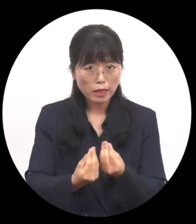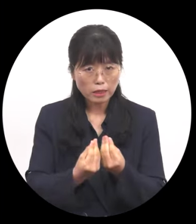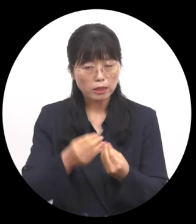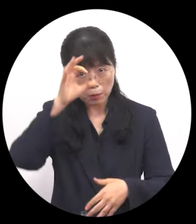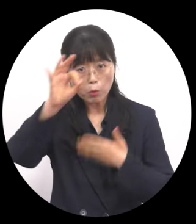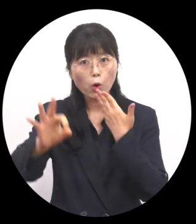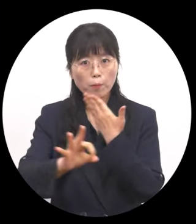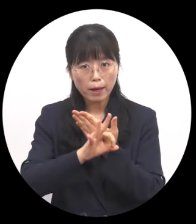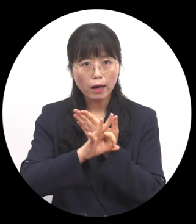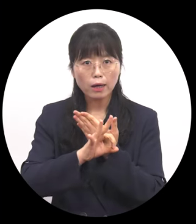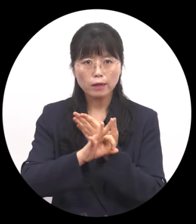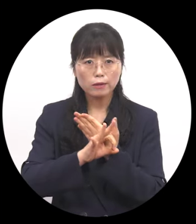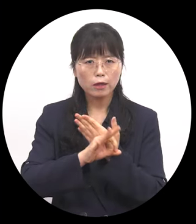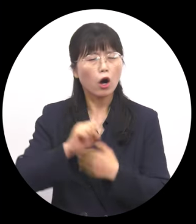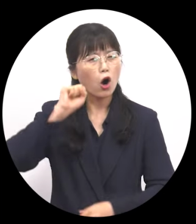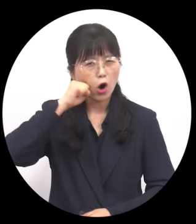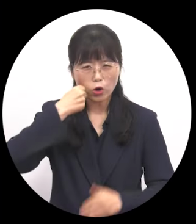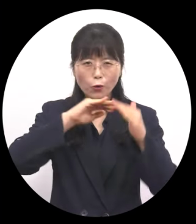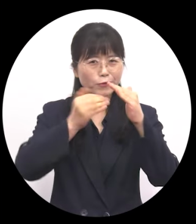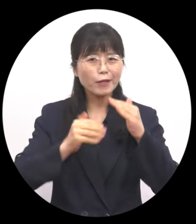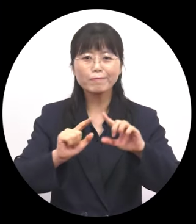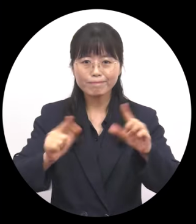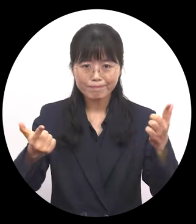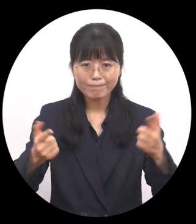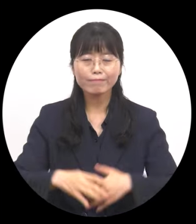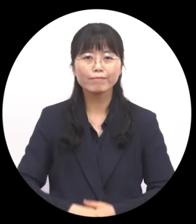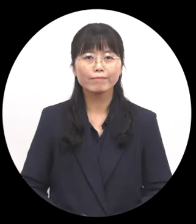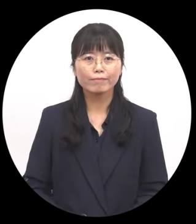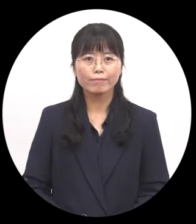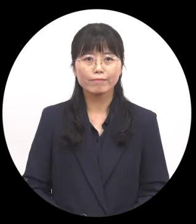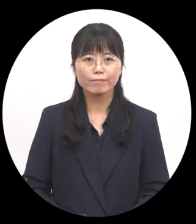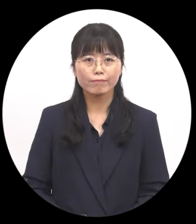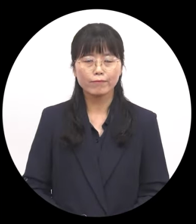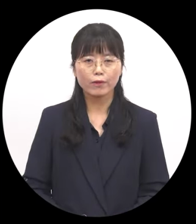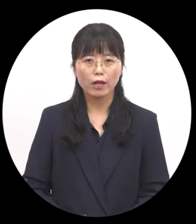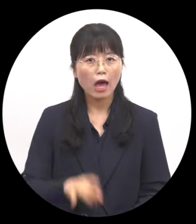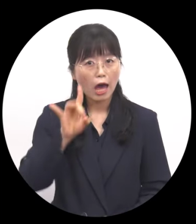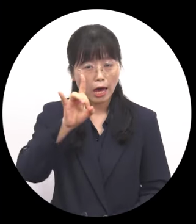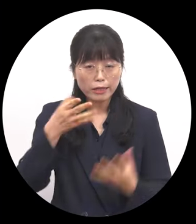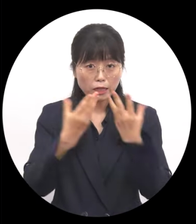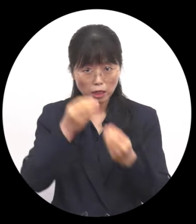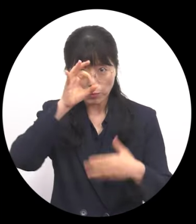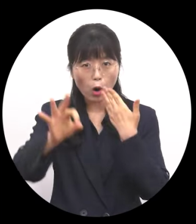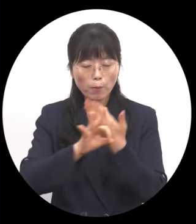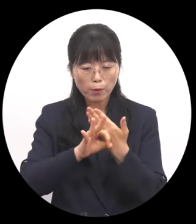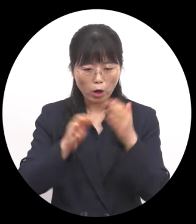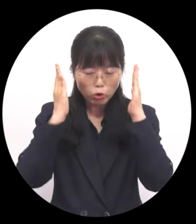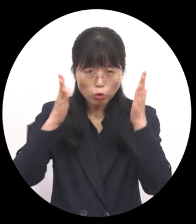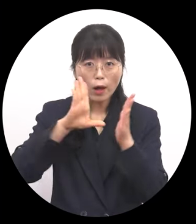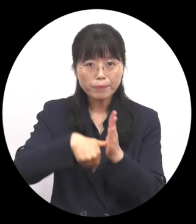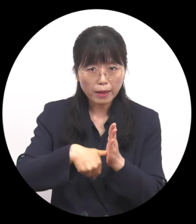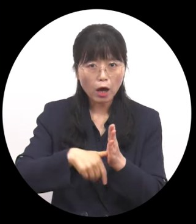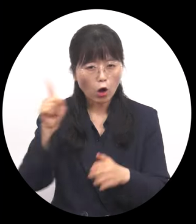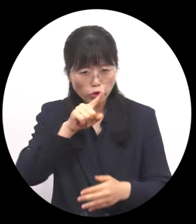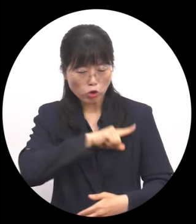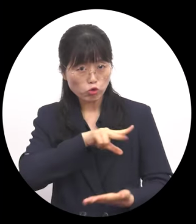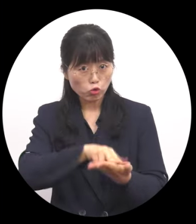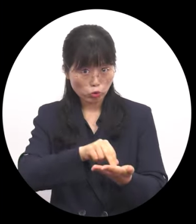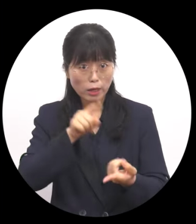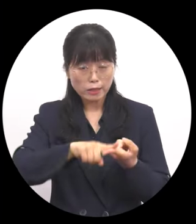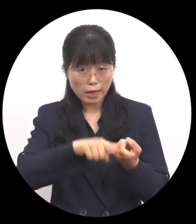한번 보시면은요, 그렇게 어려운 내용은 아니고요. 하나 예시를 보시면 수업 시간에 어떤 주제에